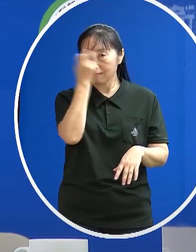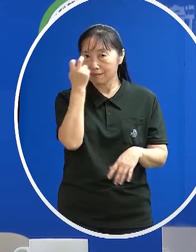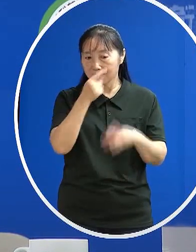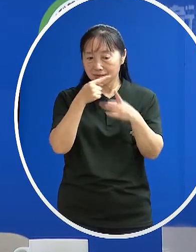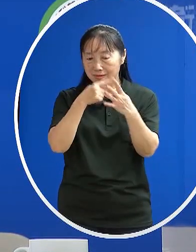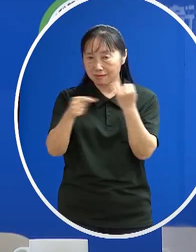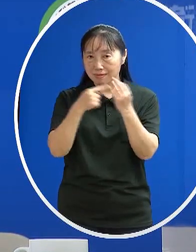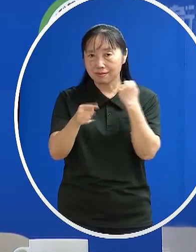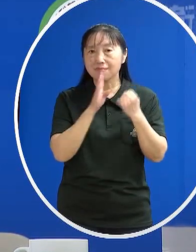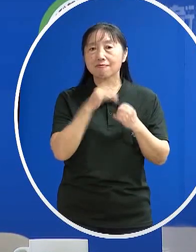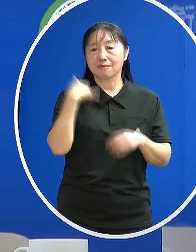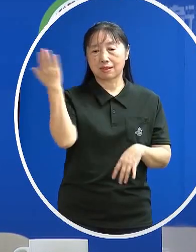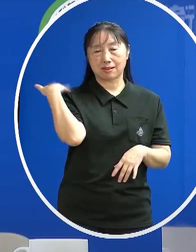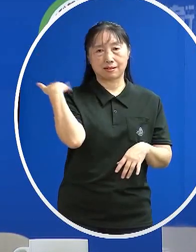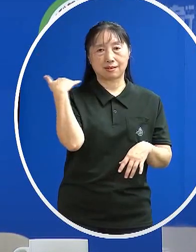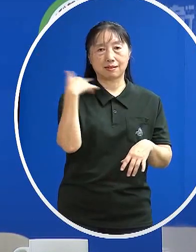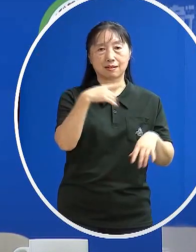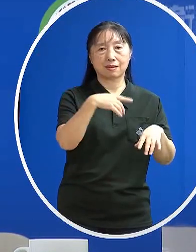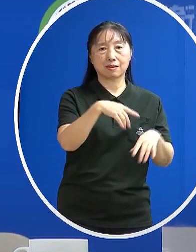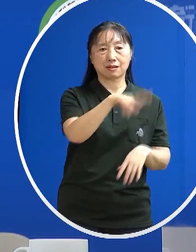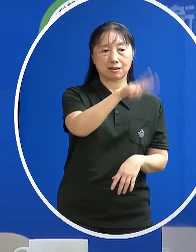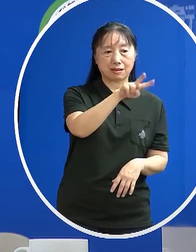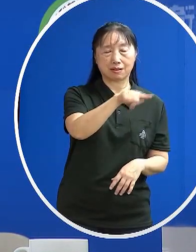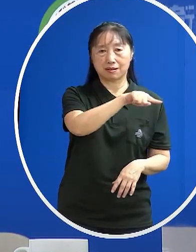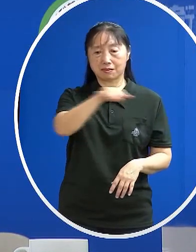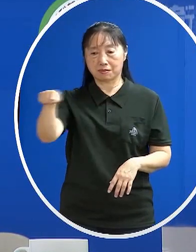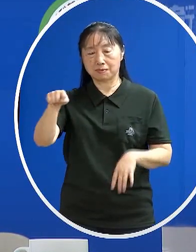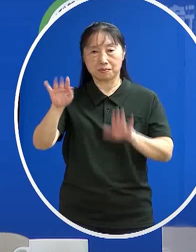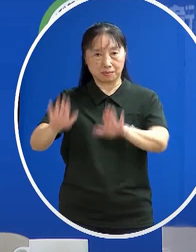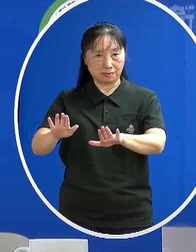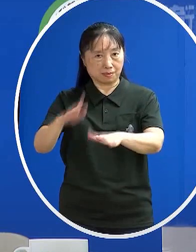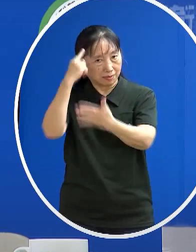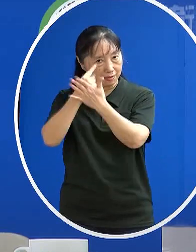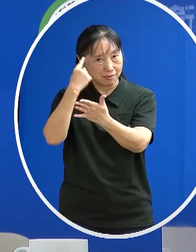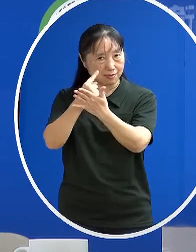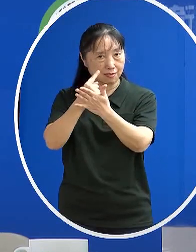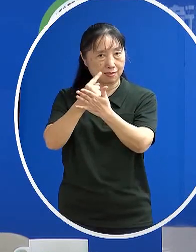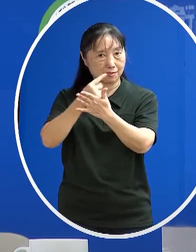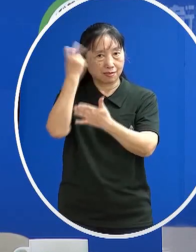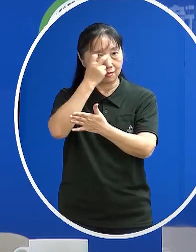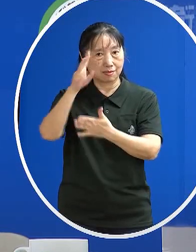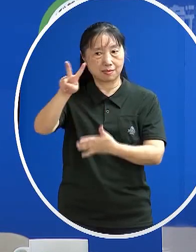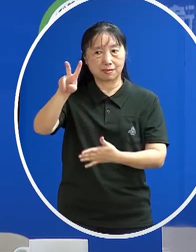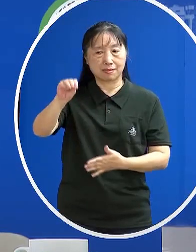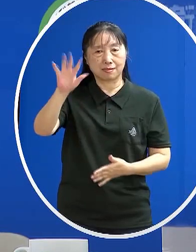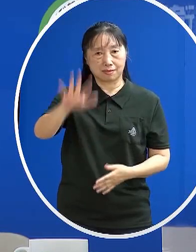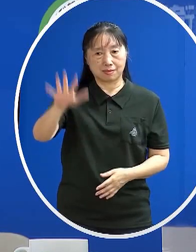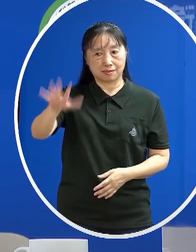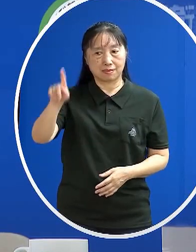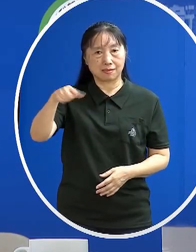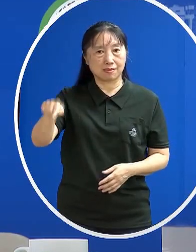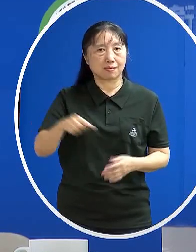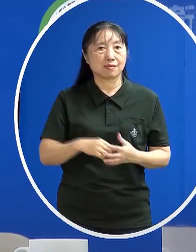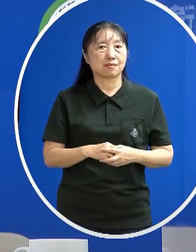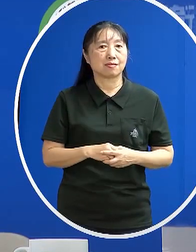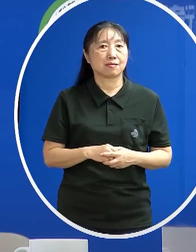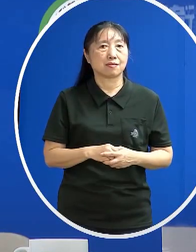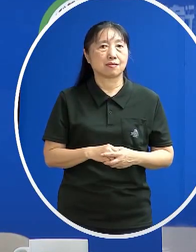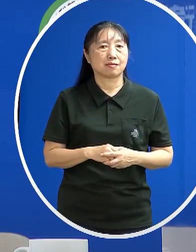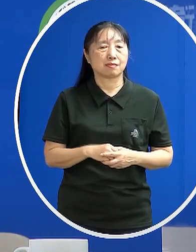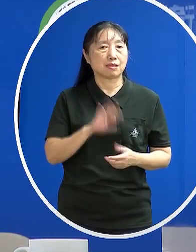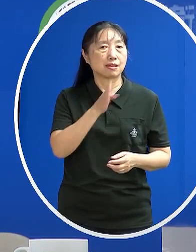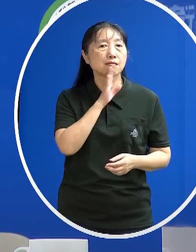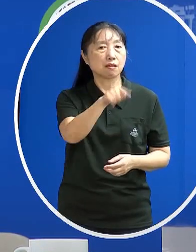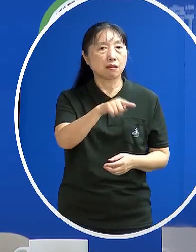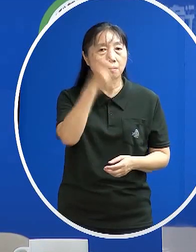前的检验从以前的2000升到现在的一个每天检验25000人，那不过呢，它的